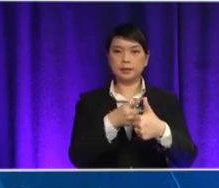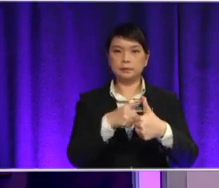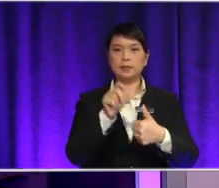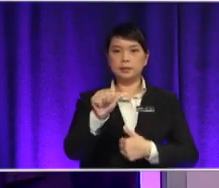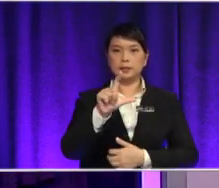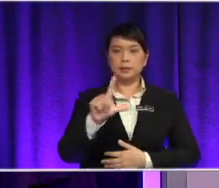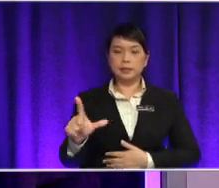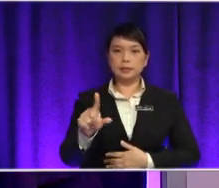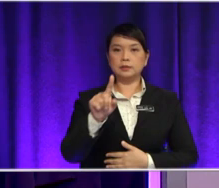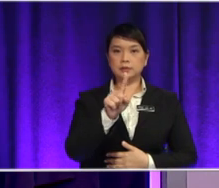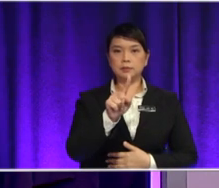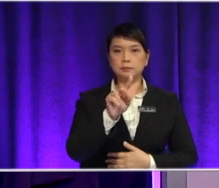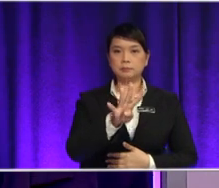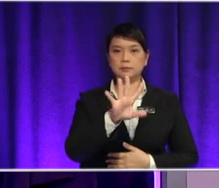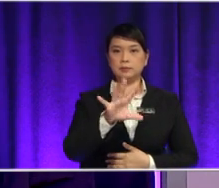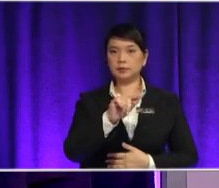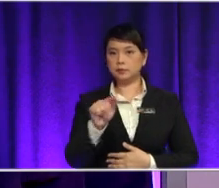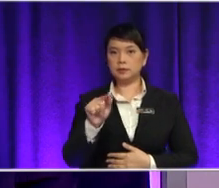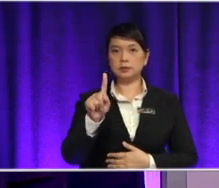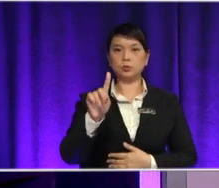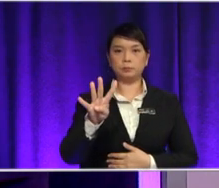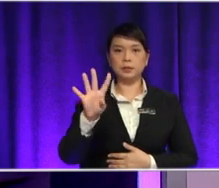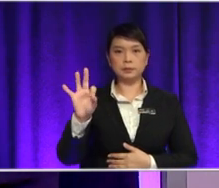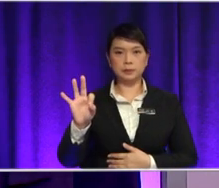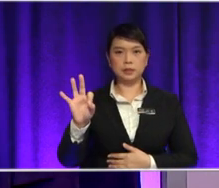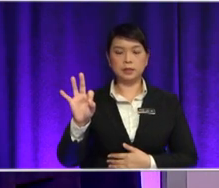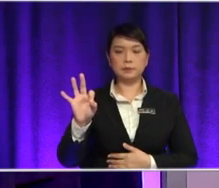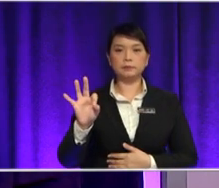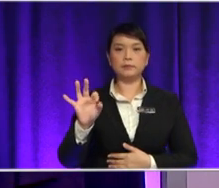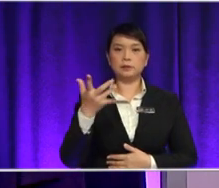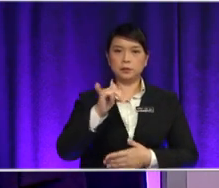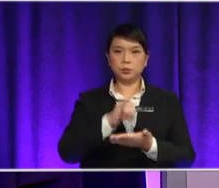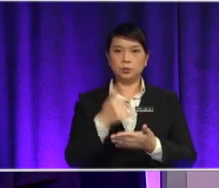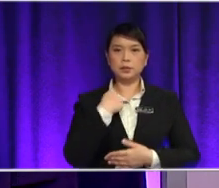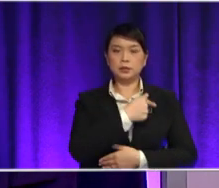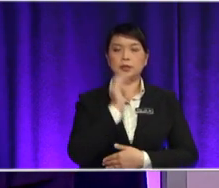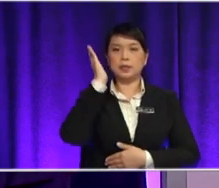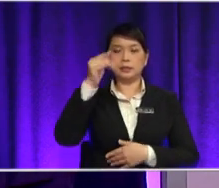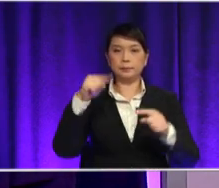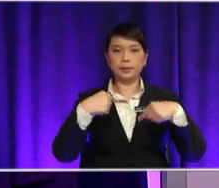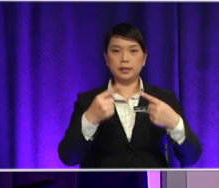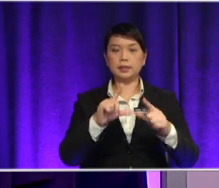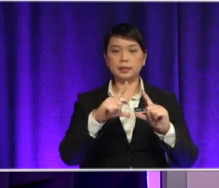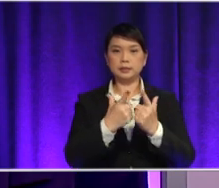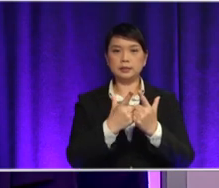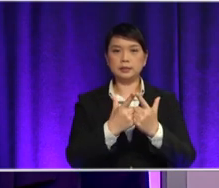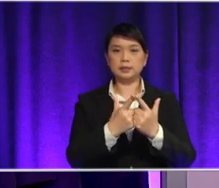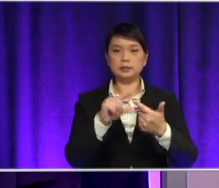145 hingga 149. Seterusnya, kita akan bermula kelas yang kedua. Selepas